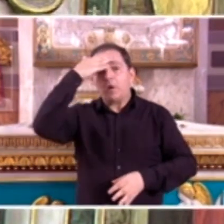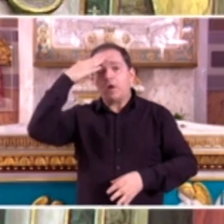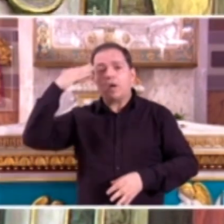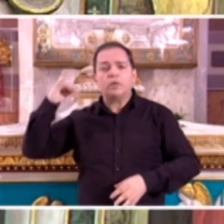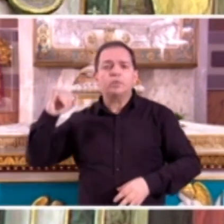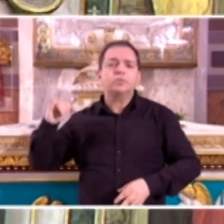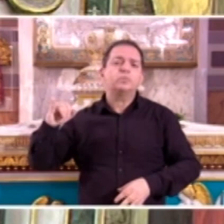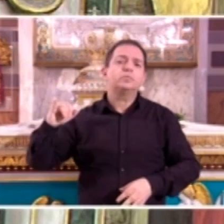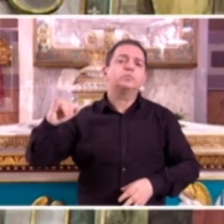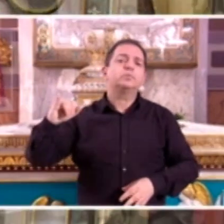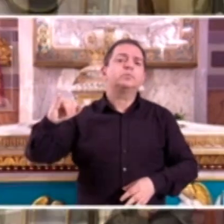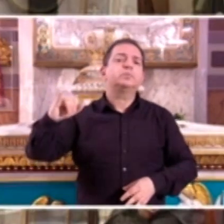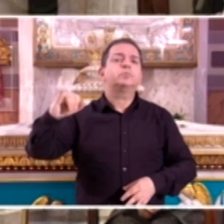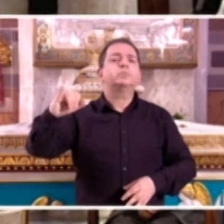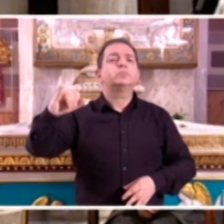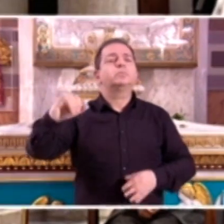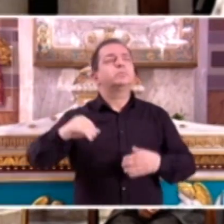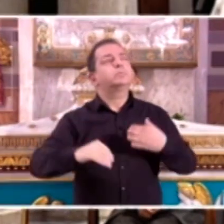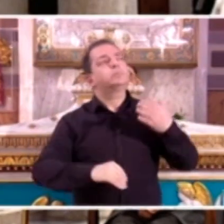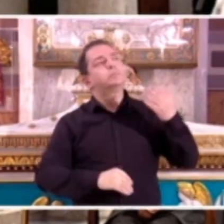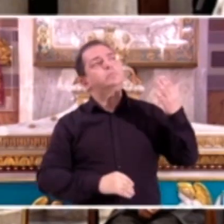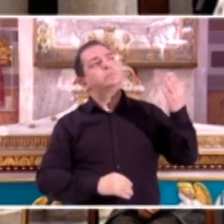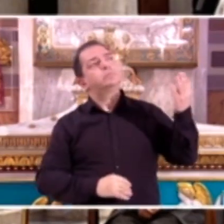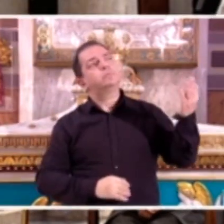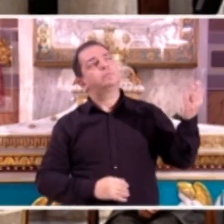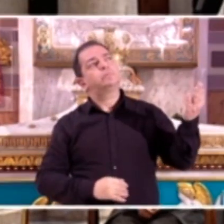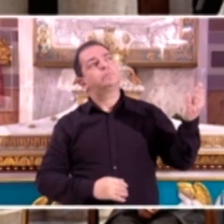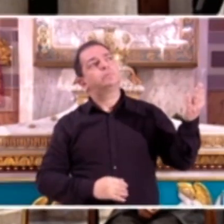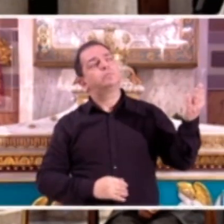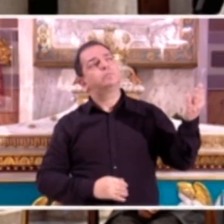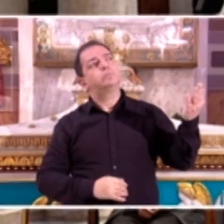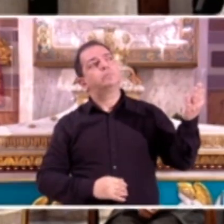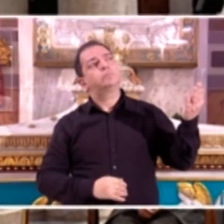Θεοτόκου και αϋπαρθένου